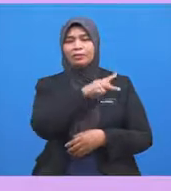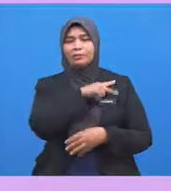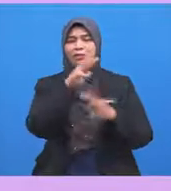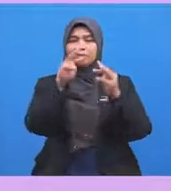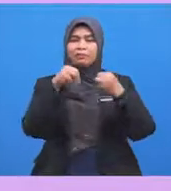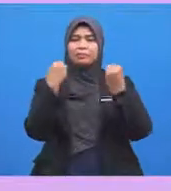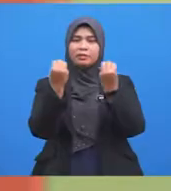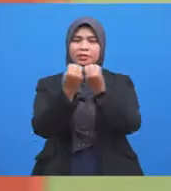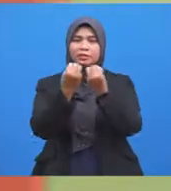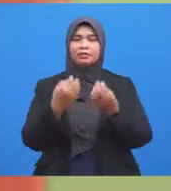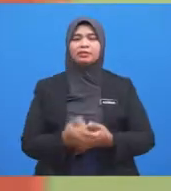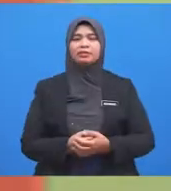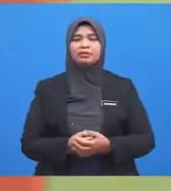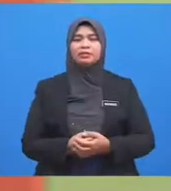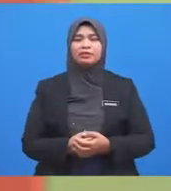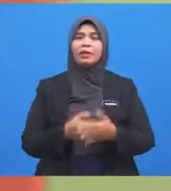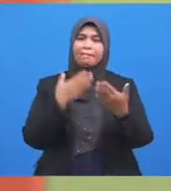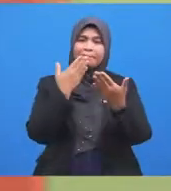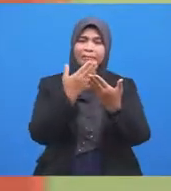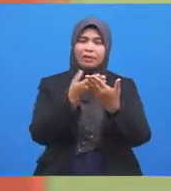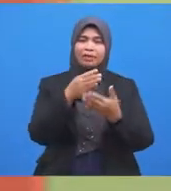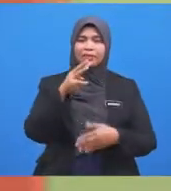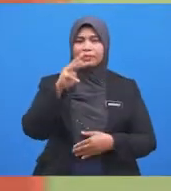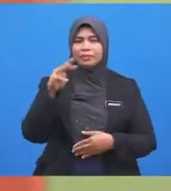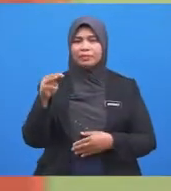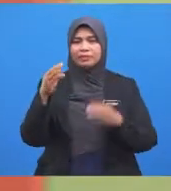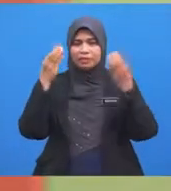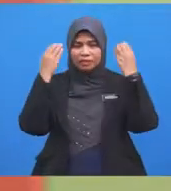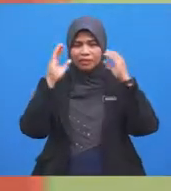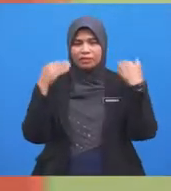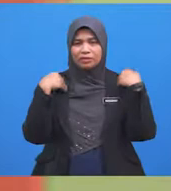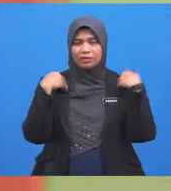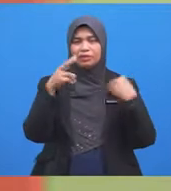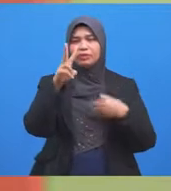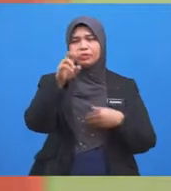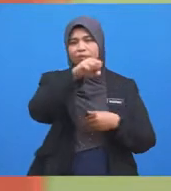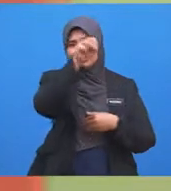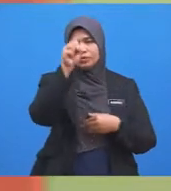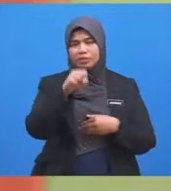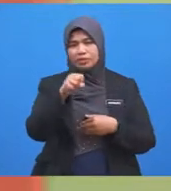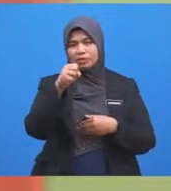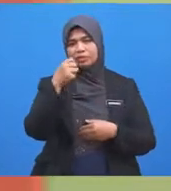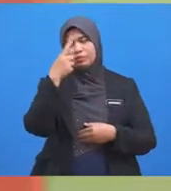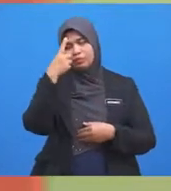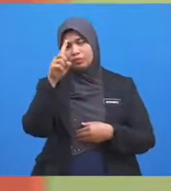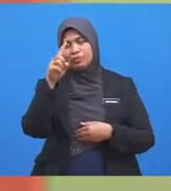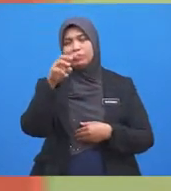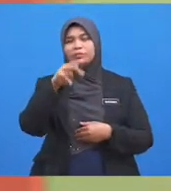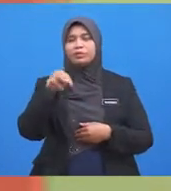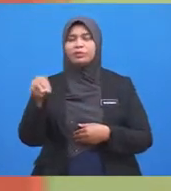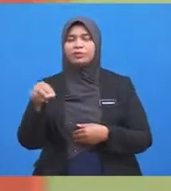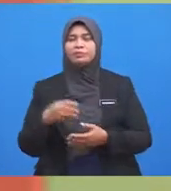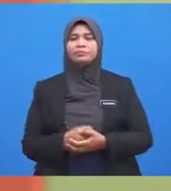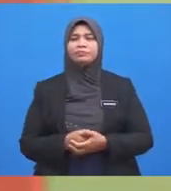masyarakat. Baik, murid-murid. Cikgu ada 2 soalan untuk ditujukan kepada